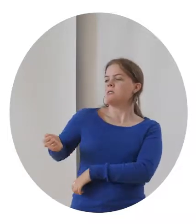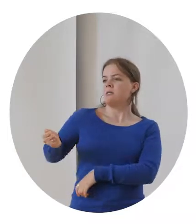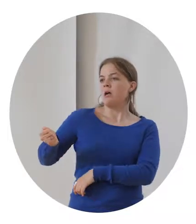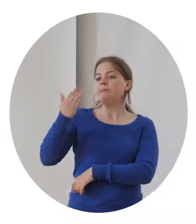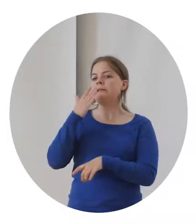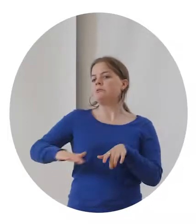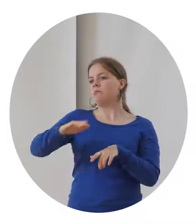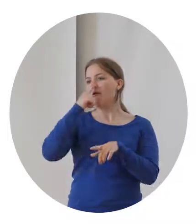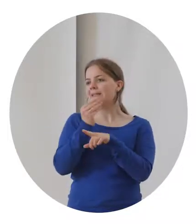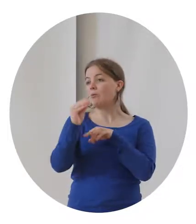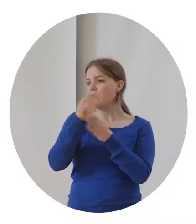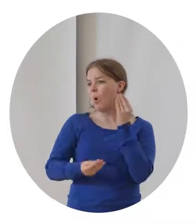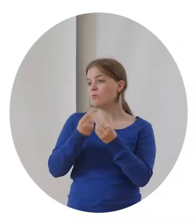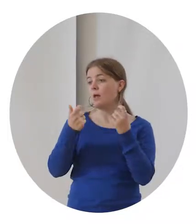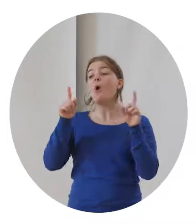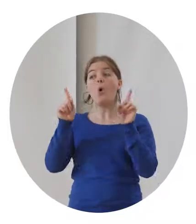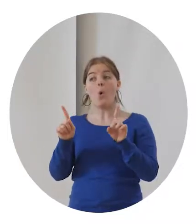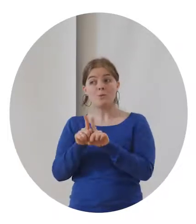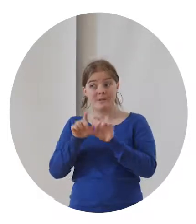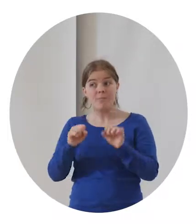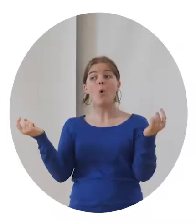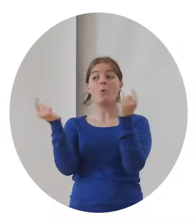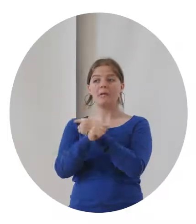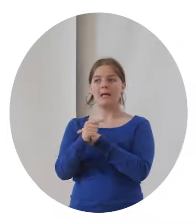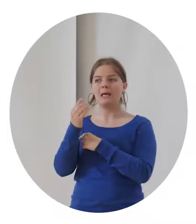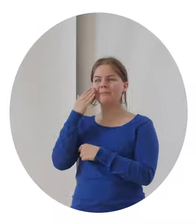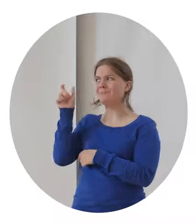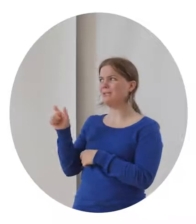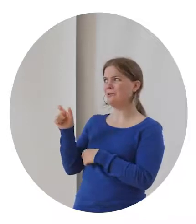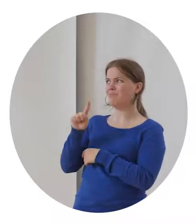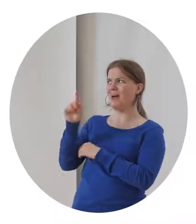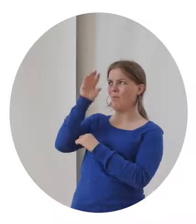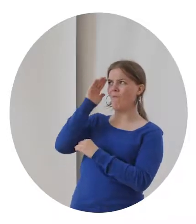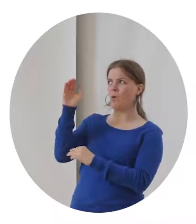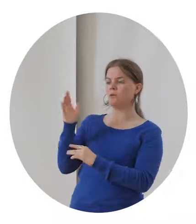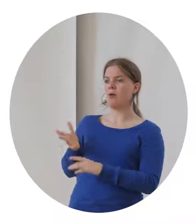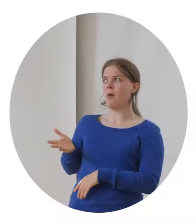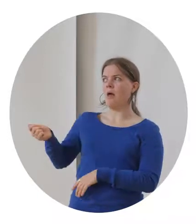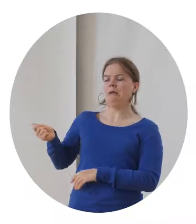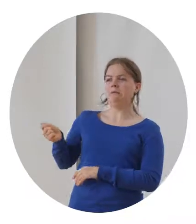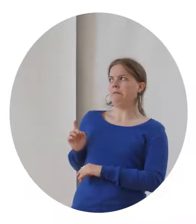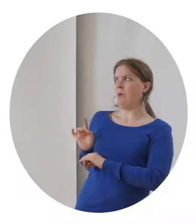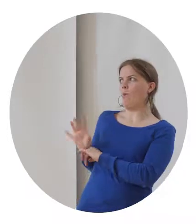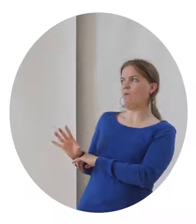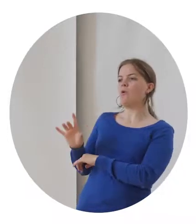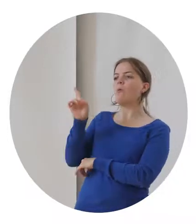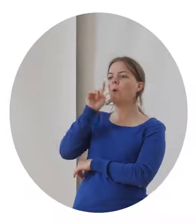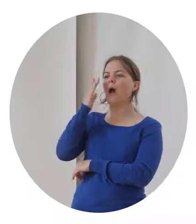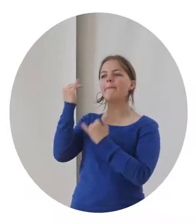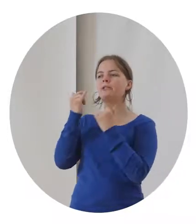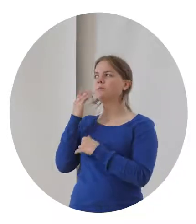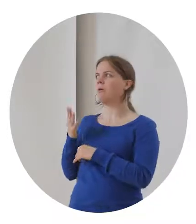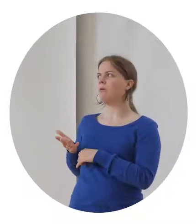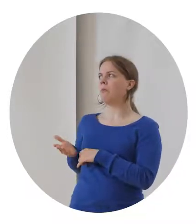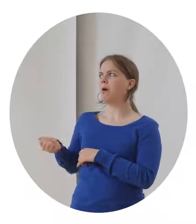peut aussi y avoir le refus de donner la main à quelqu'un en qui ils ne font pas confiance parce qu'ils se disent « si je lui donne la main et puis qu'il me tire